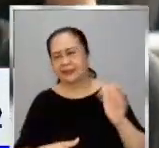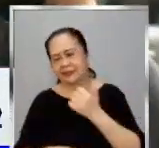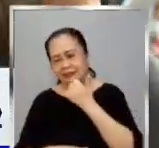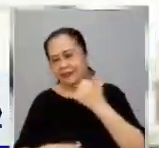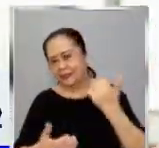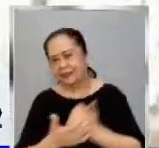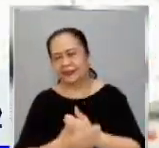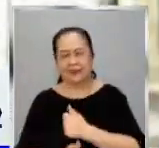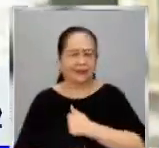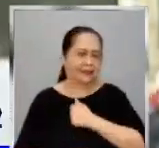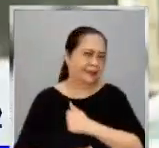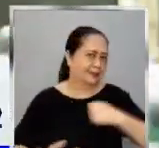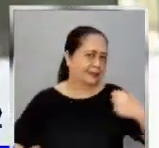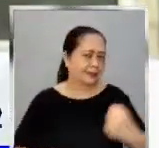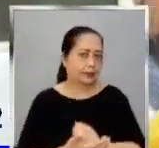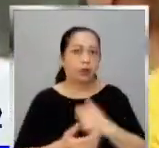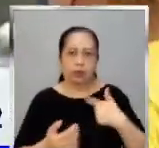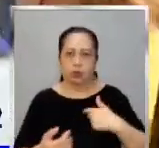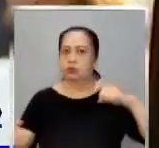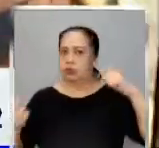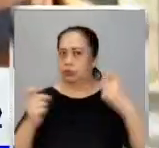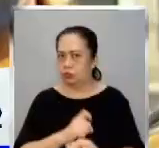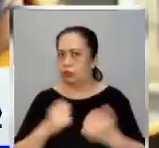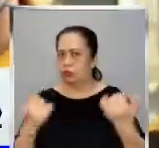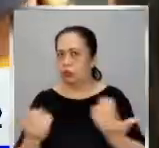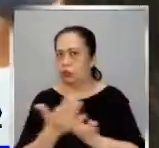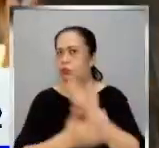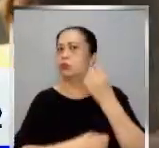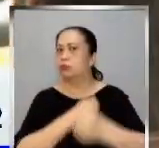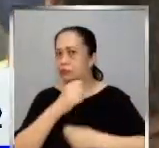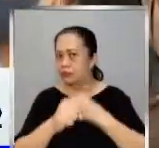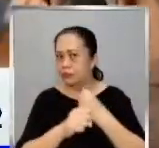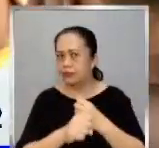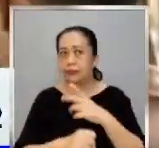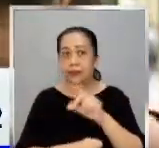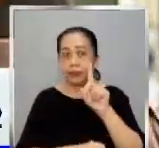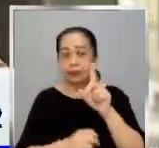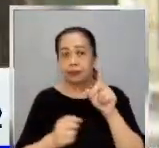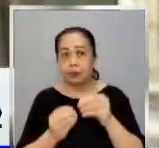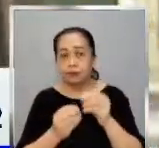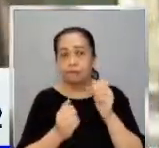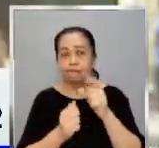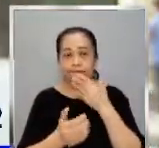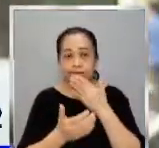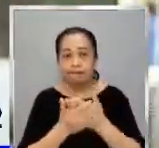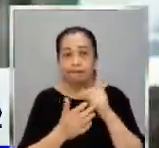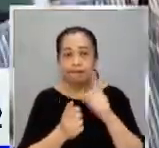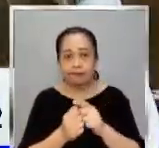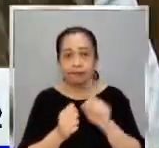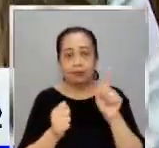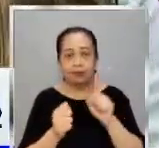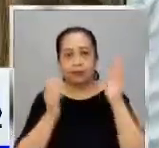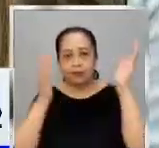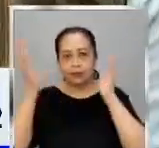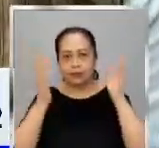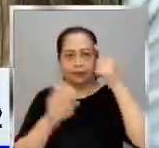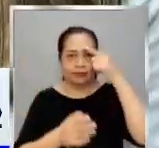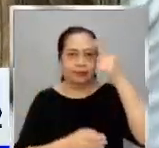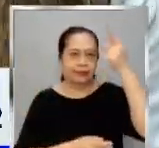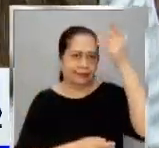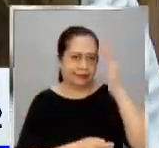Pinagsisiyahan ko yon. Babaguhin ko na ngayon sa panibagong taon. At isa dyan sa pinakamaganda dyan, yung makapaglingkod tayo sa Diyos. Kasi hindi